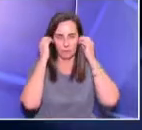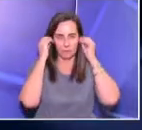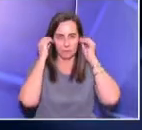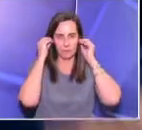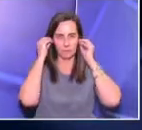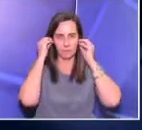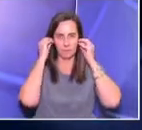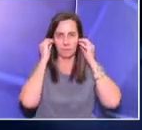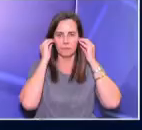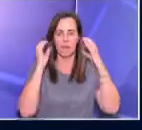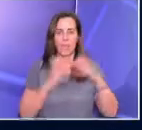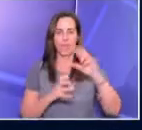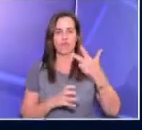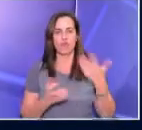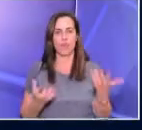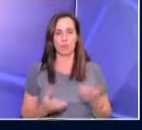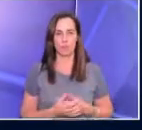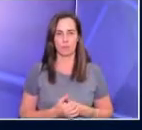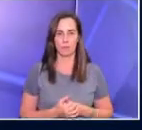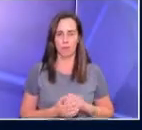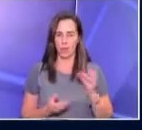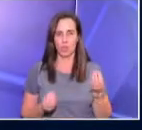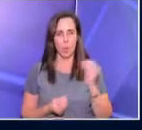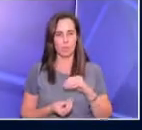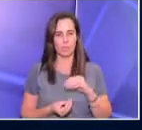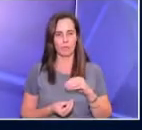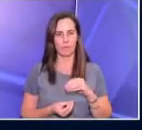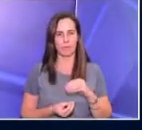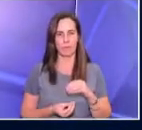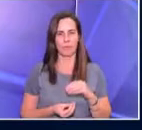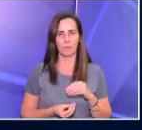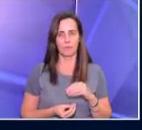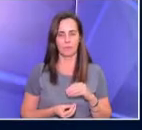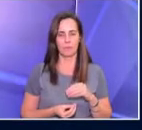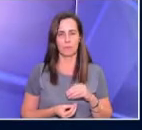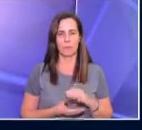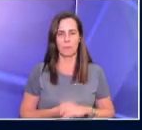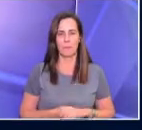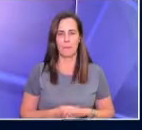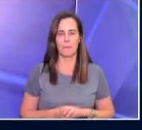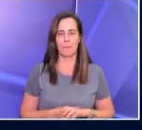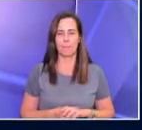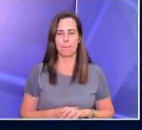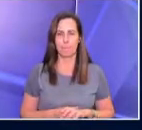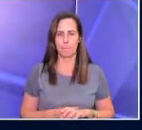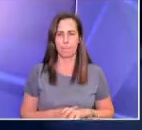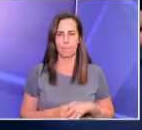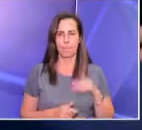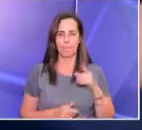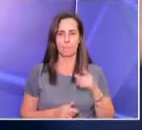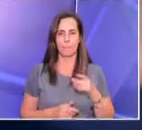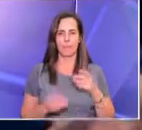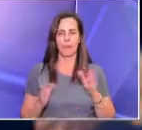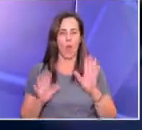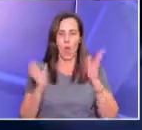עשייה, השלישית בגודלה. בגודלה. עכשיו רגע, אבל תוסיף על זה רגע משהו, שנייה, כשאתה אומר קואליציה. אז הקומוניזם דאג לזה שיבנו עוד... קומוניזם זה לא רע,